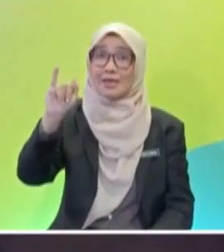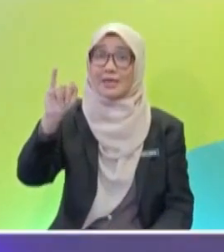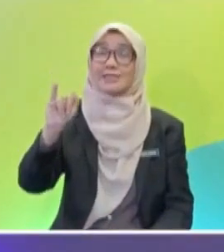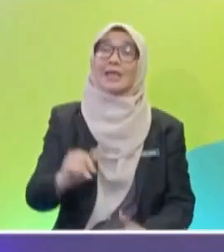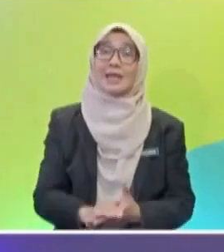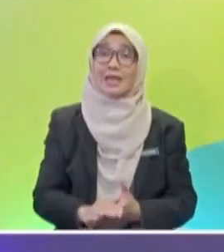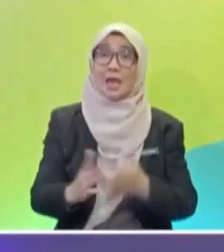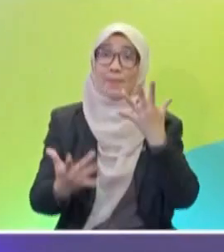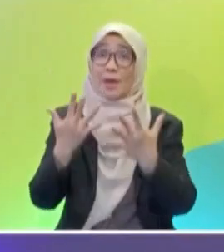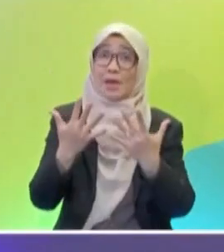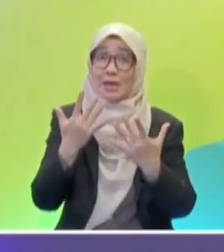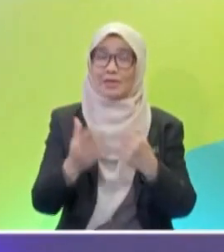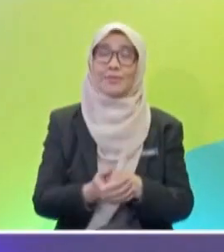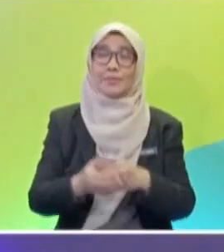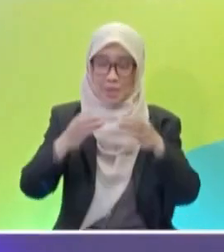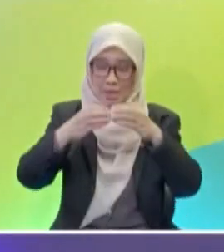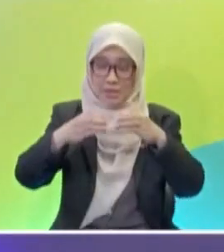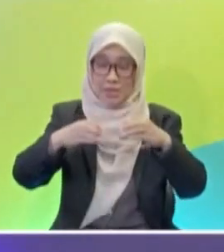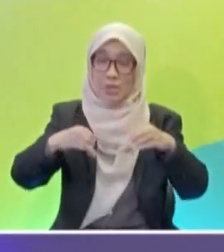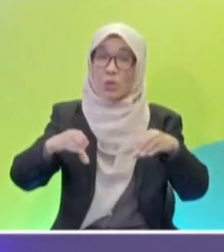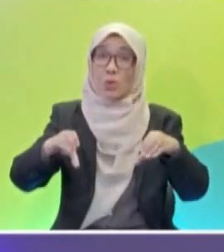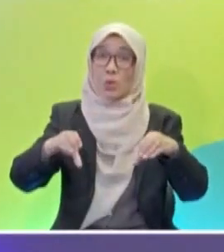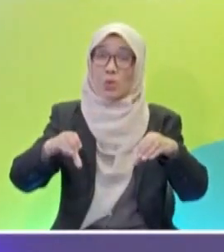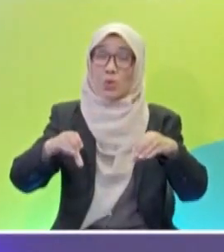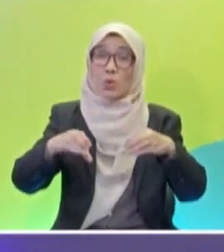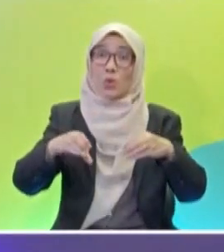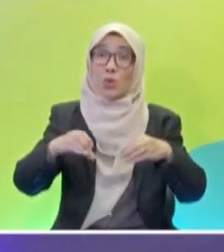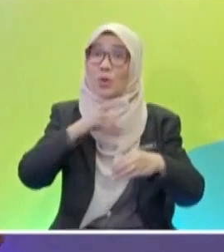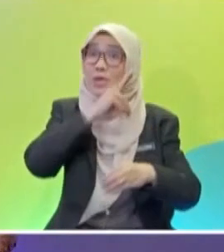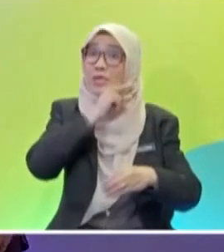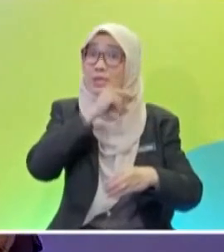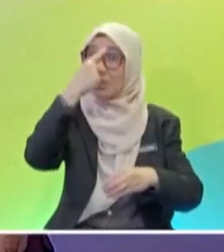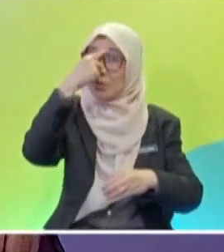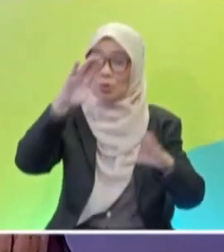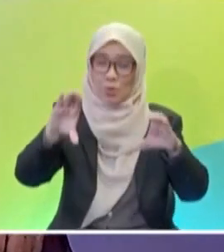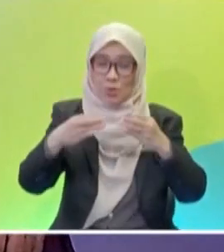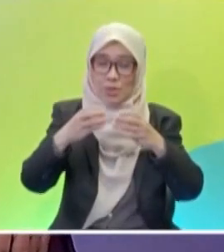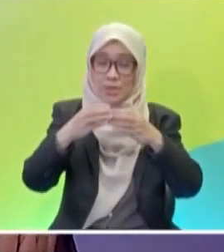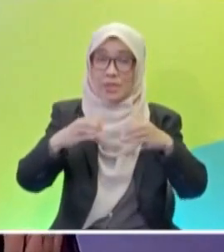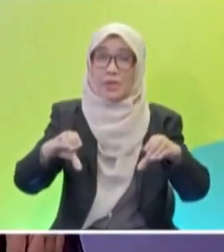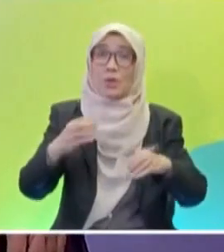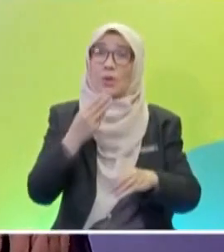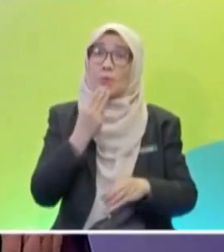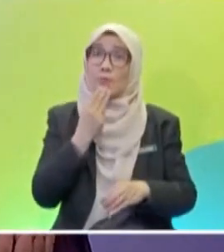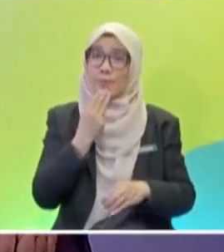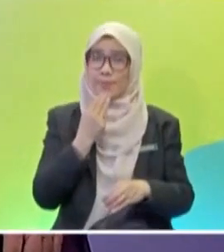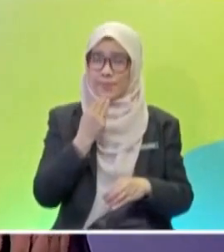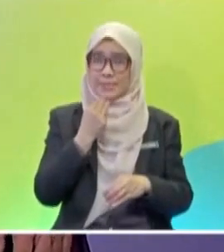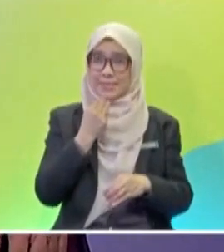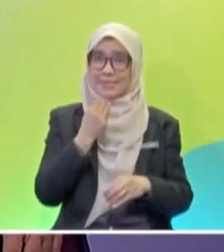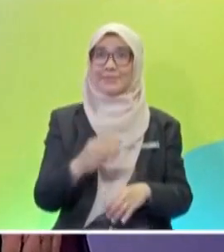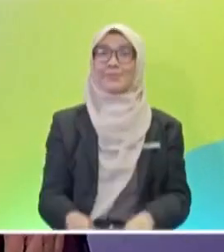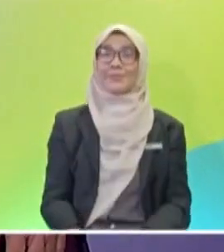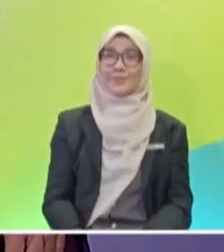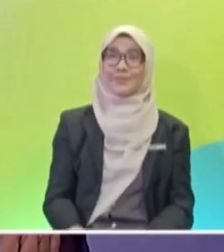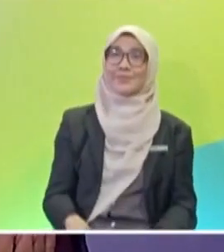juga kita selalu gunakan untuk membuat telur masin Oke jadi Hani sudah tahu sudah